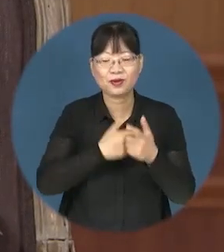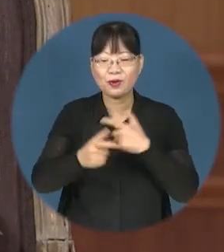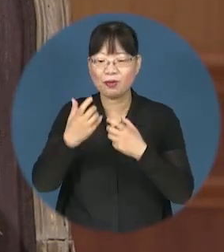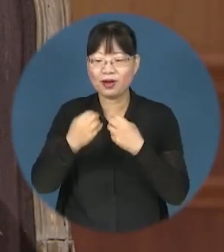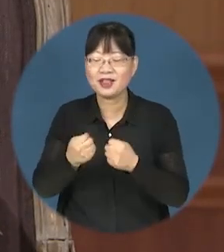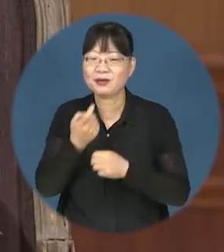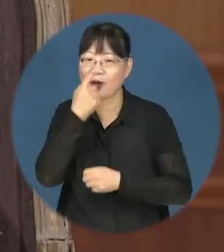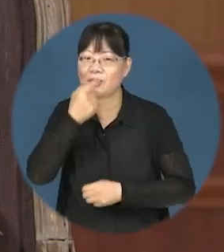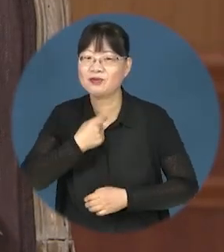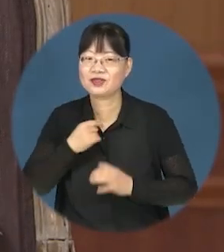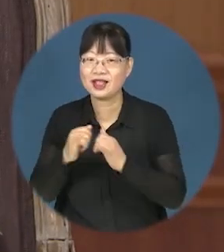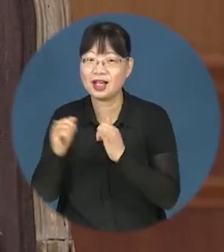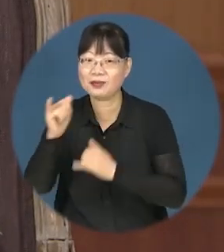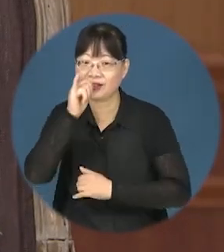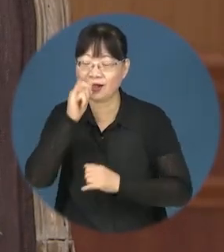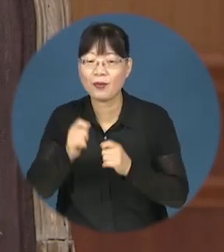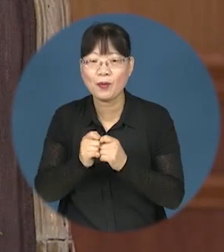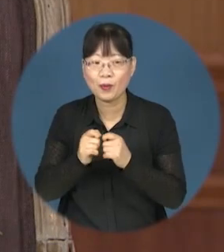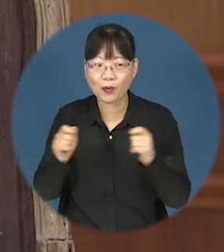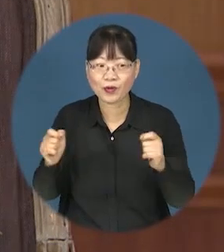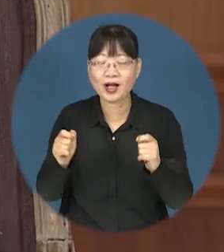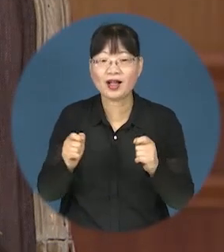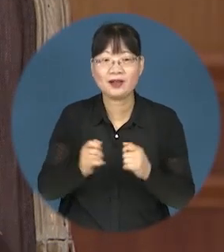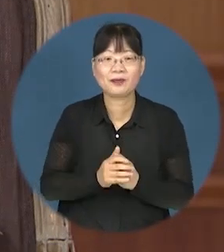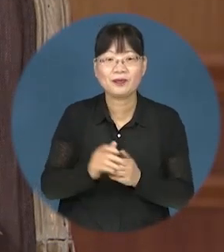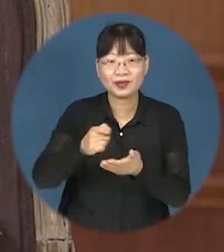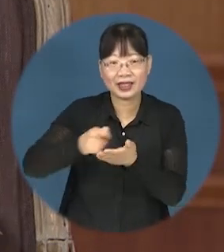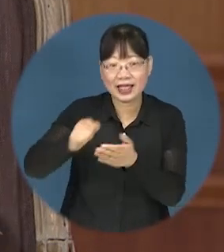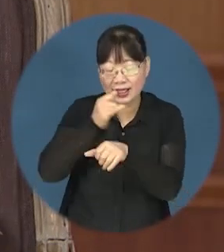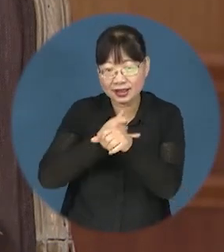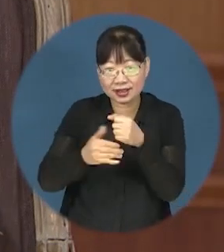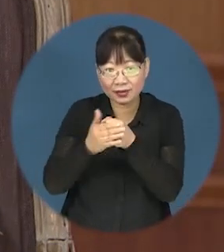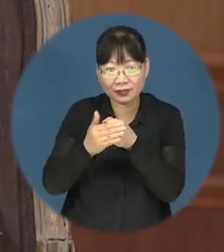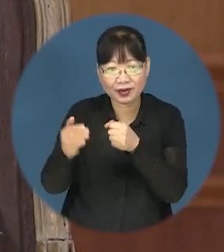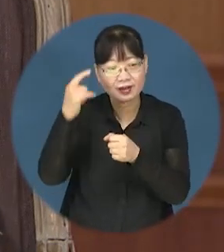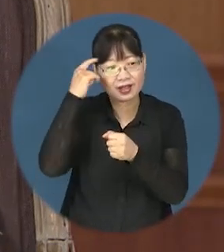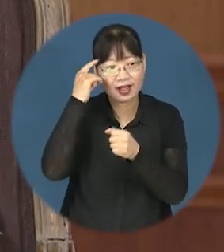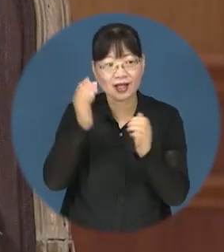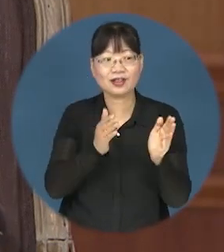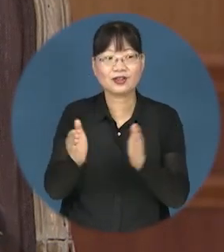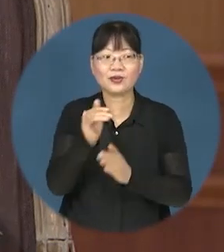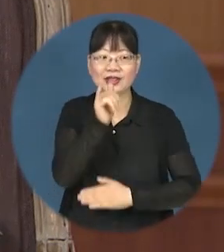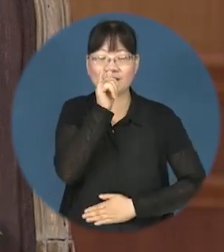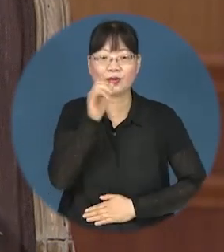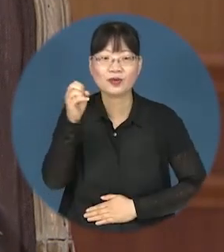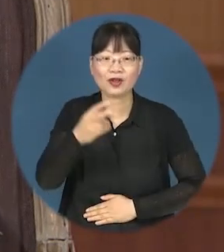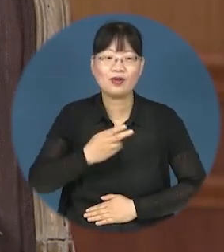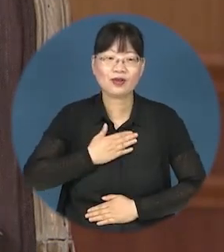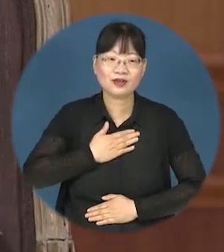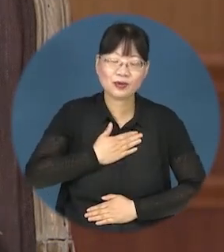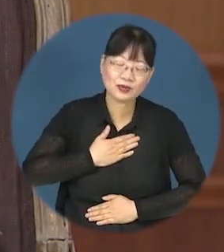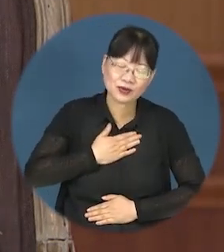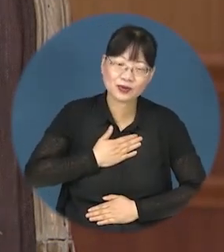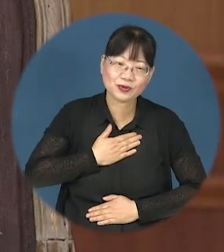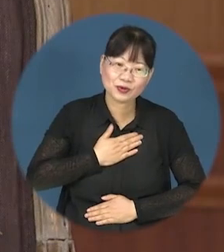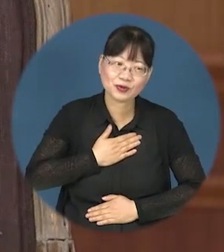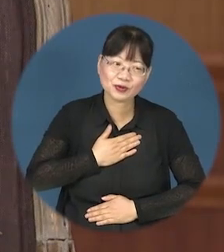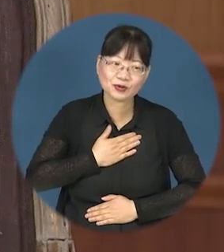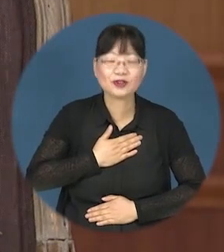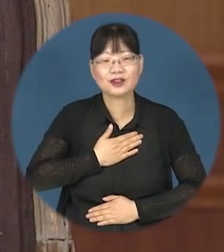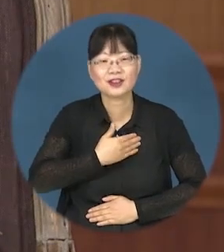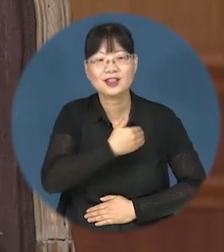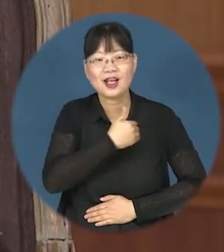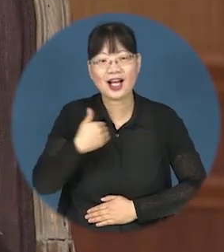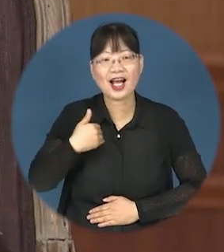제가 오랫동안 캘리그라피를 하다 보니 굉장히 생각의 정리가 되고 그리고 정서도 굉장히 채워진 것을 많이